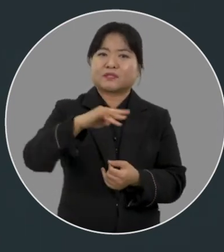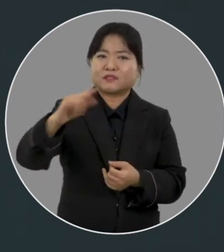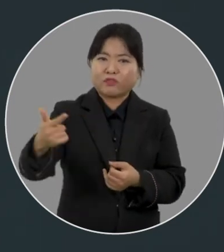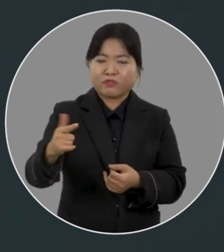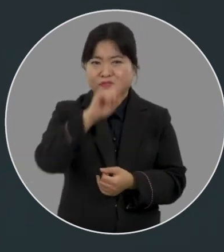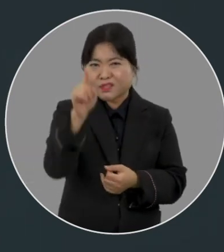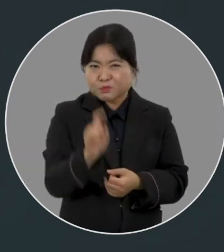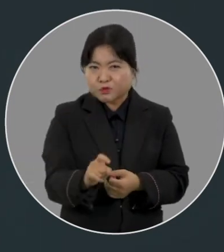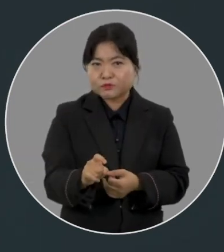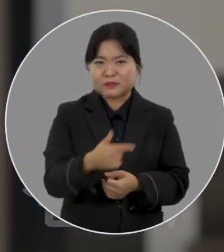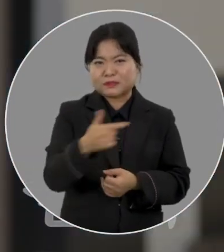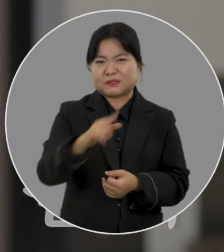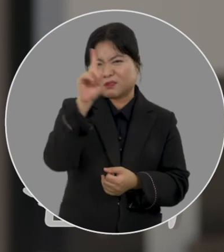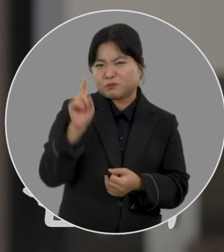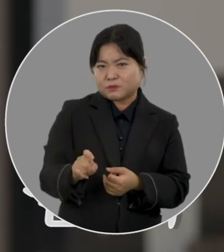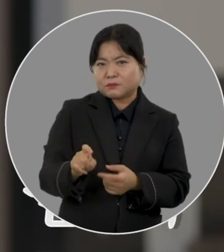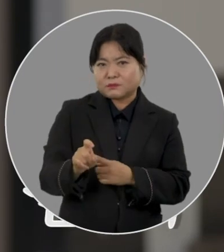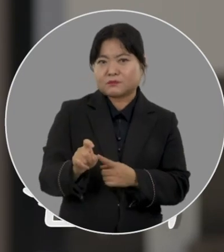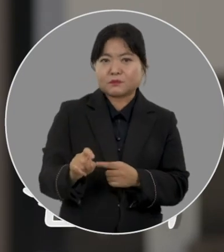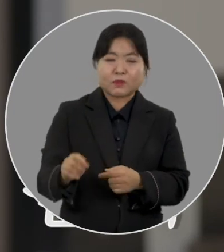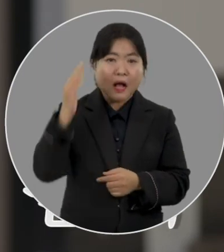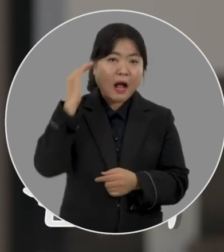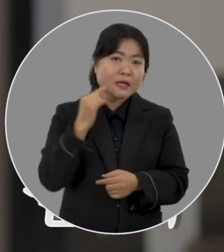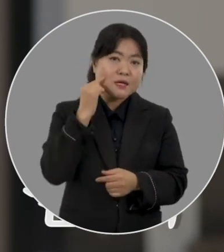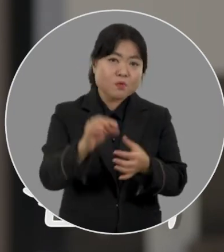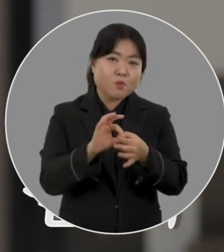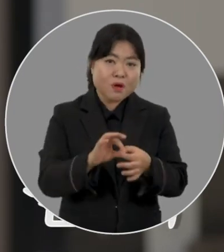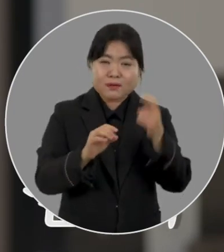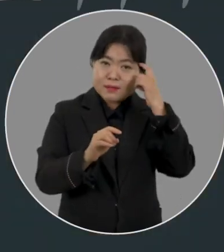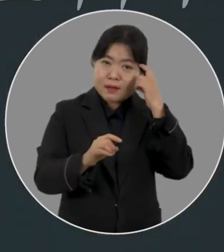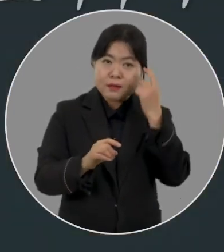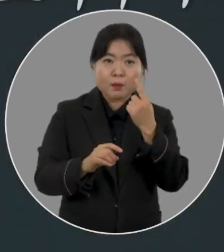의문을 가져봅니다. 우리가 한일 관계를 생각해 보십시오.